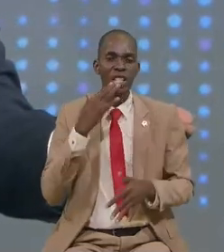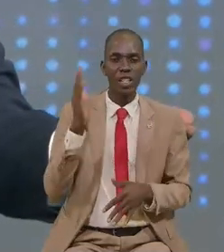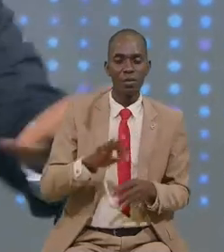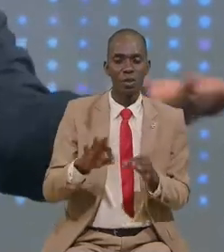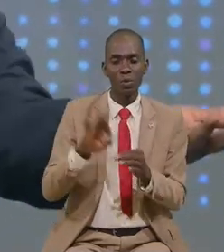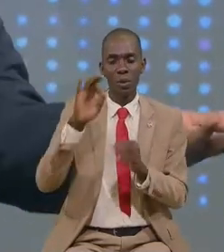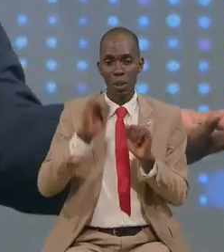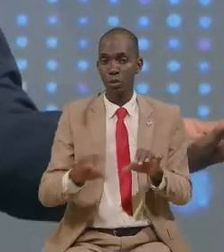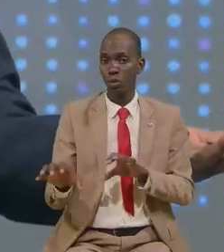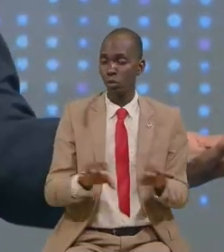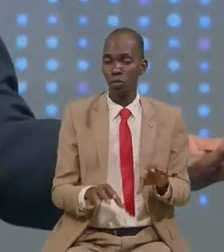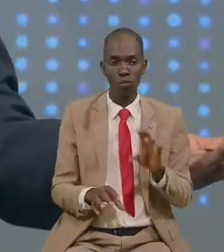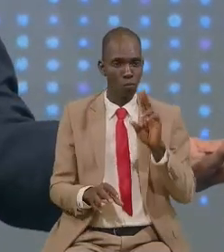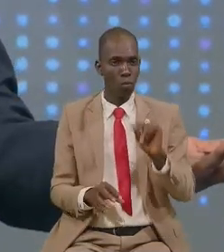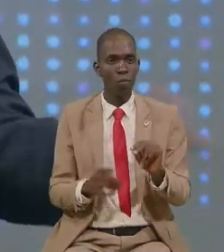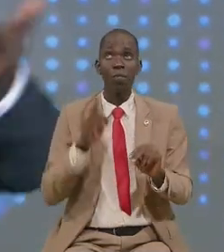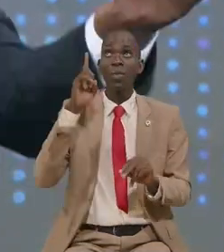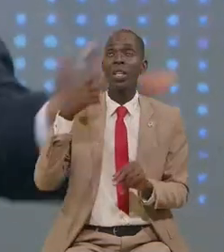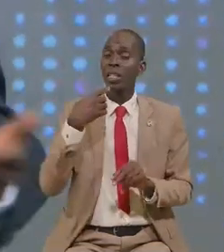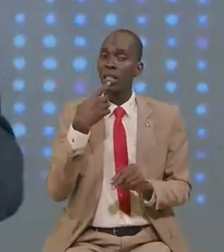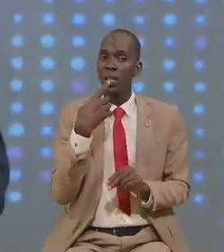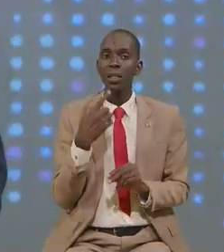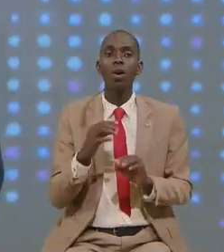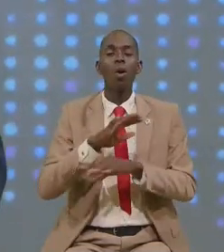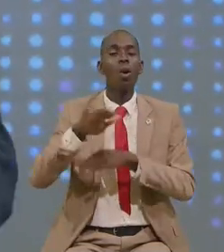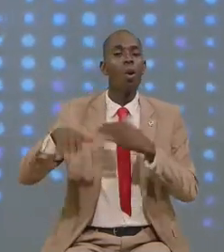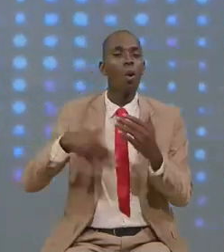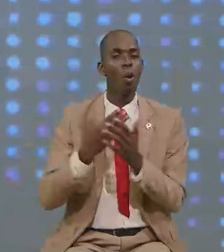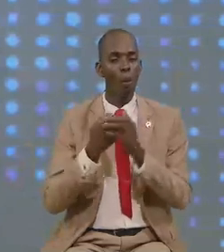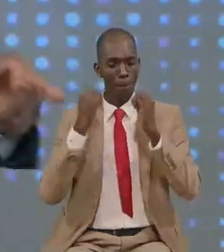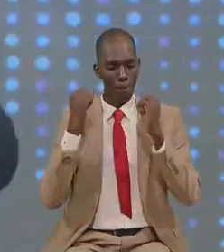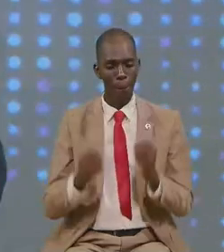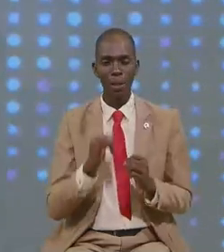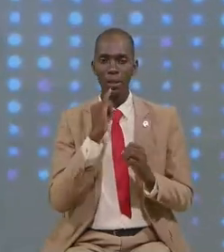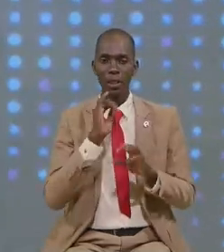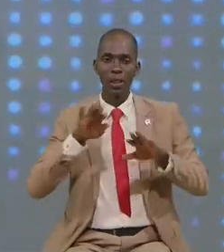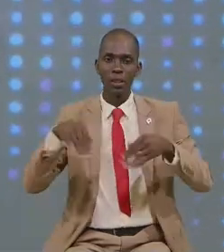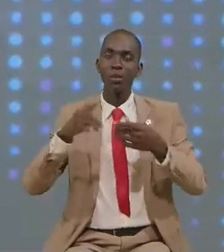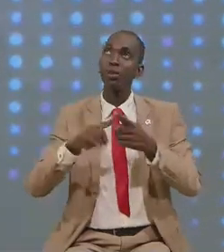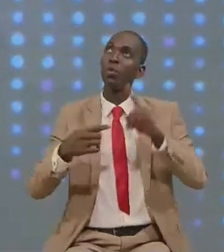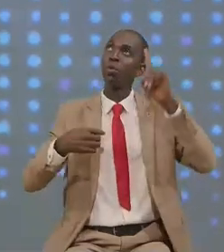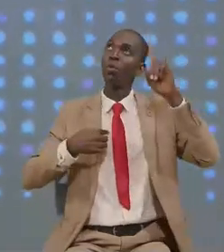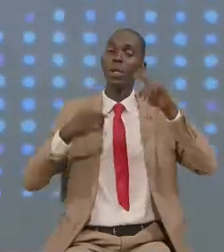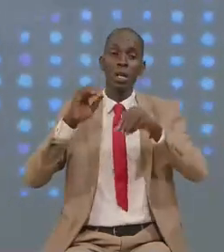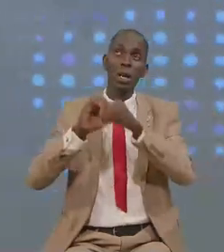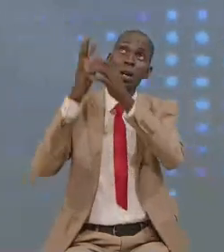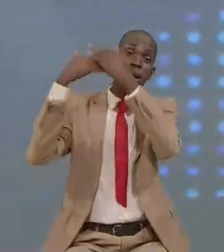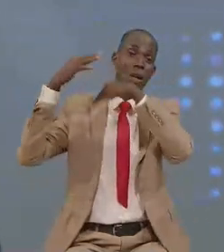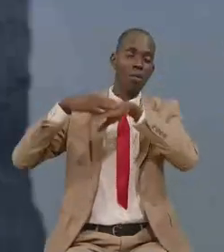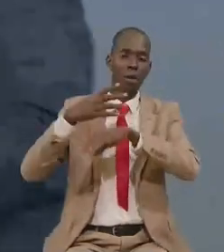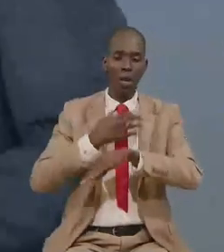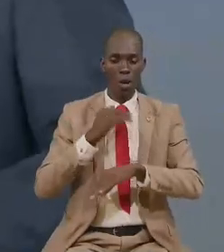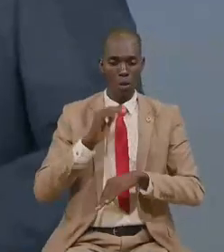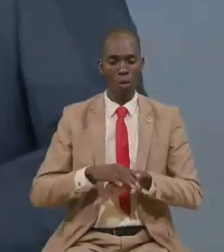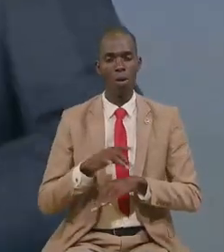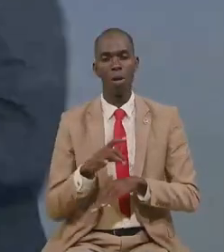dire, tout pouvoir m'a été donné dans le ciel et sur la terre. Il a dit,